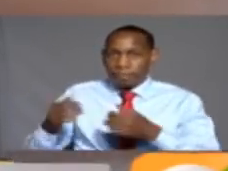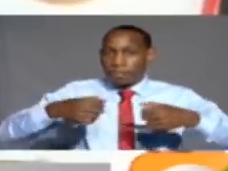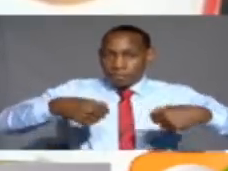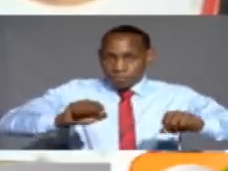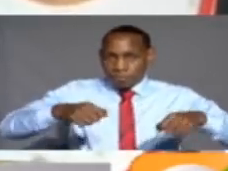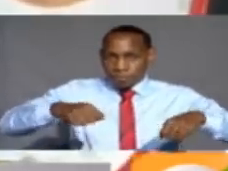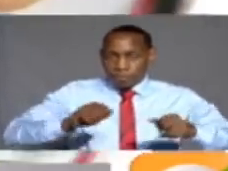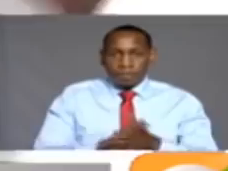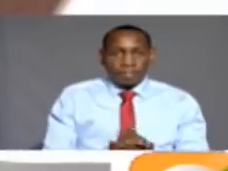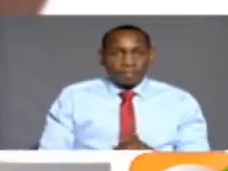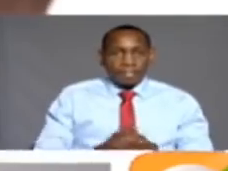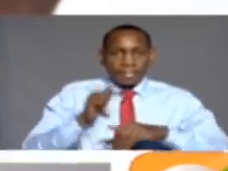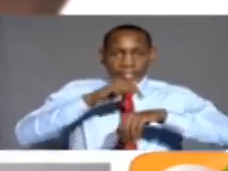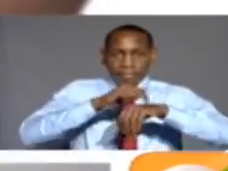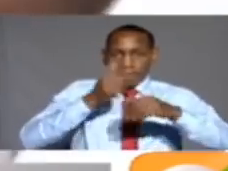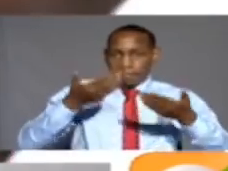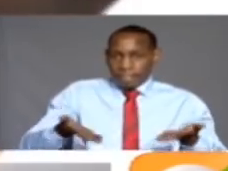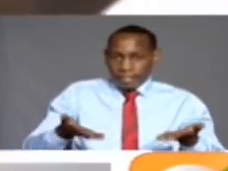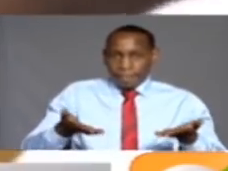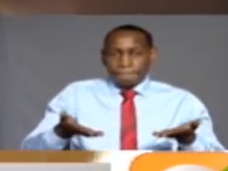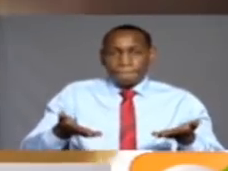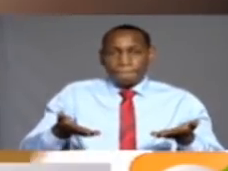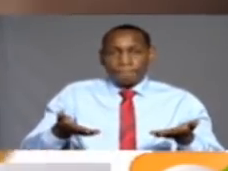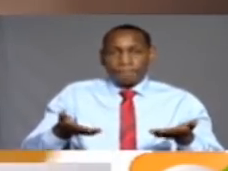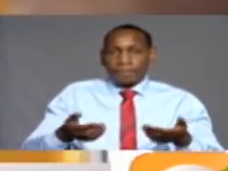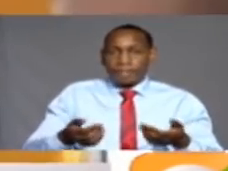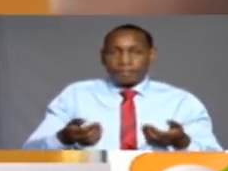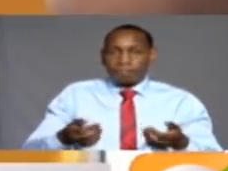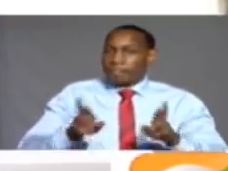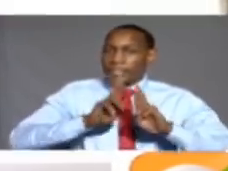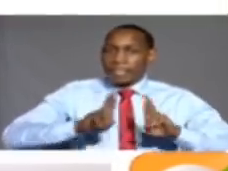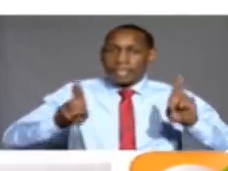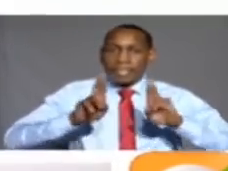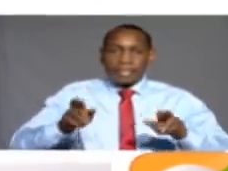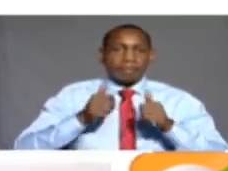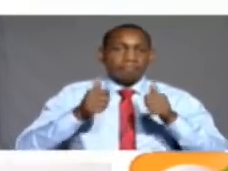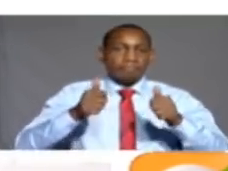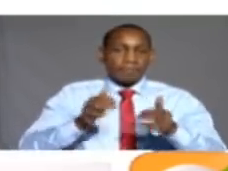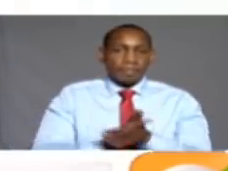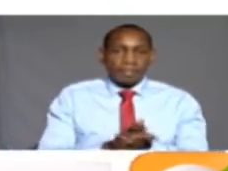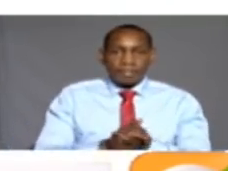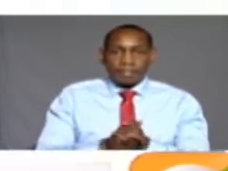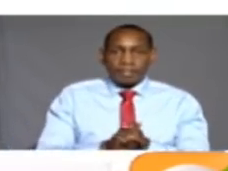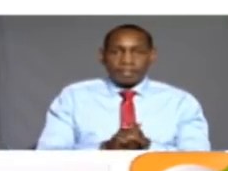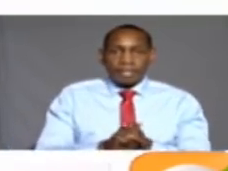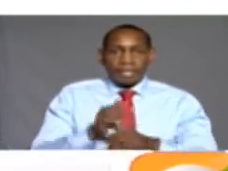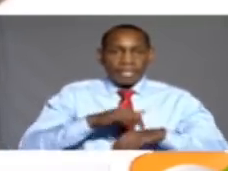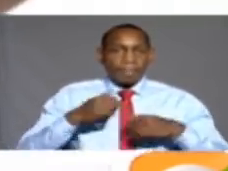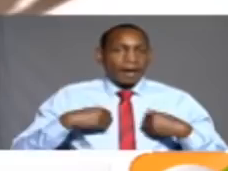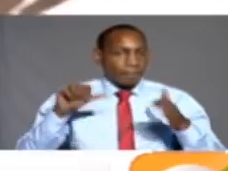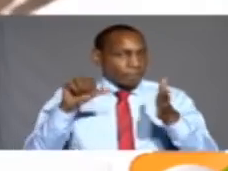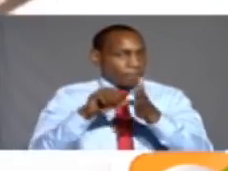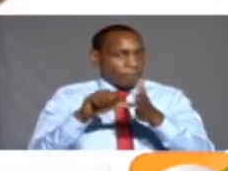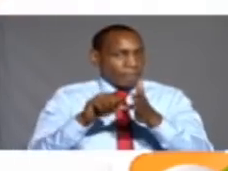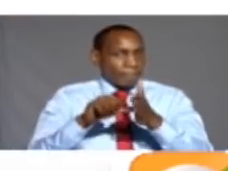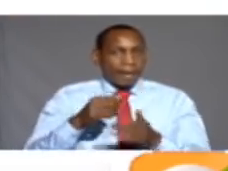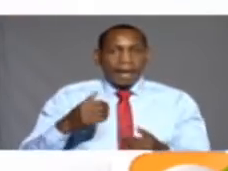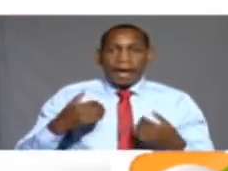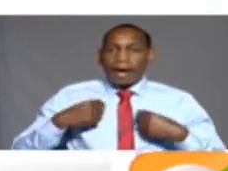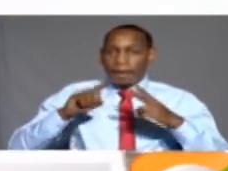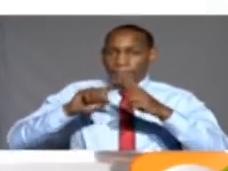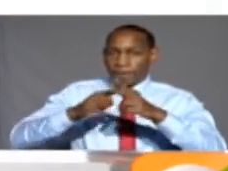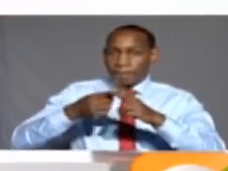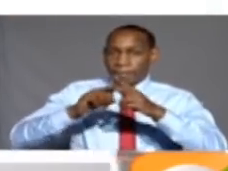mgurumo tu kama sasa hivi. Iko sawa kabisa. Nikipata mechanical problem, huwa nina fundi